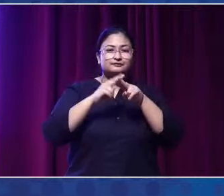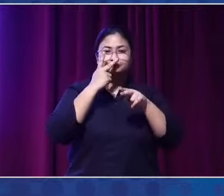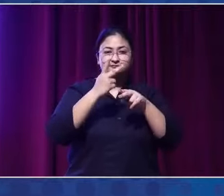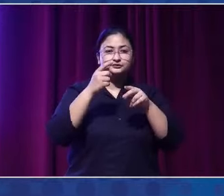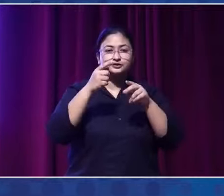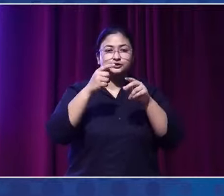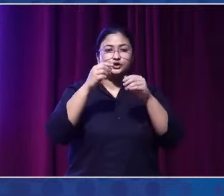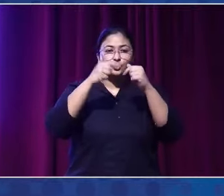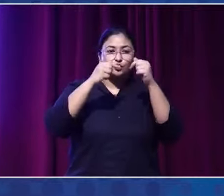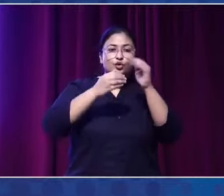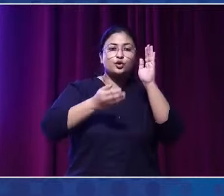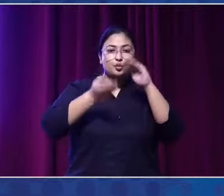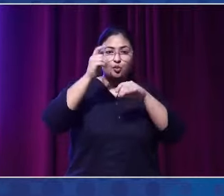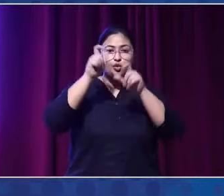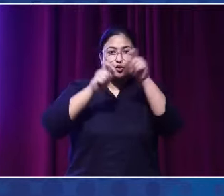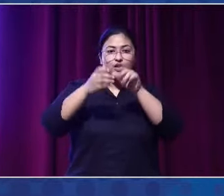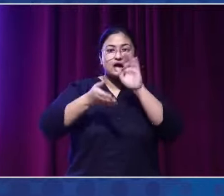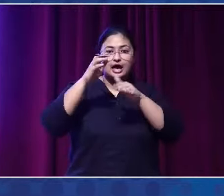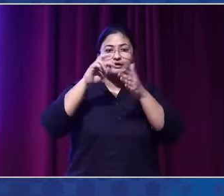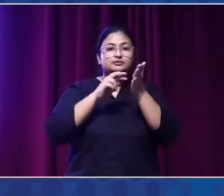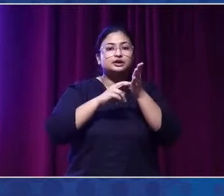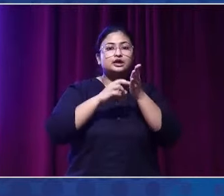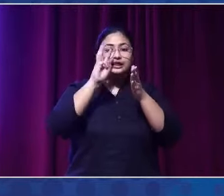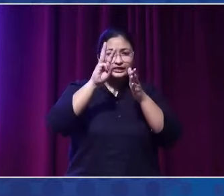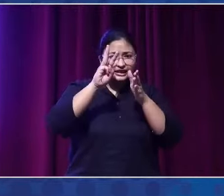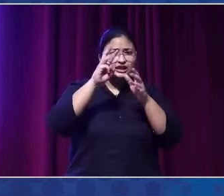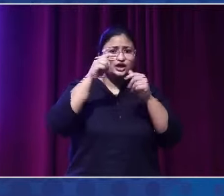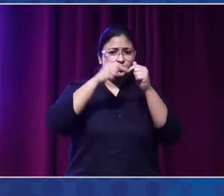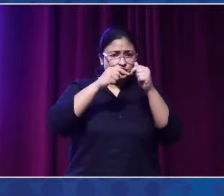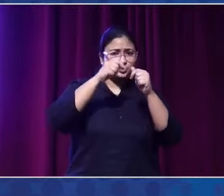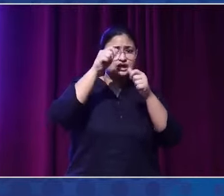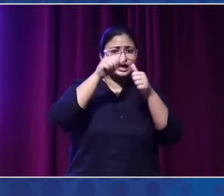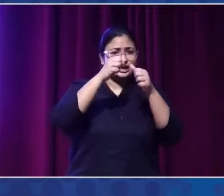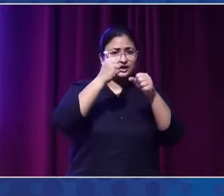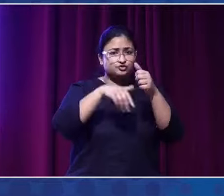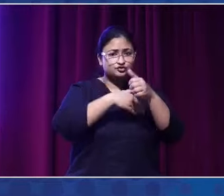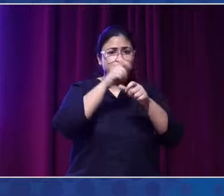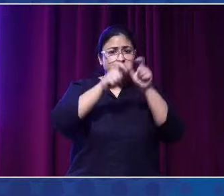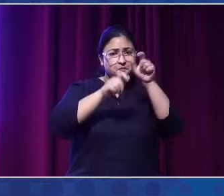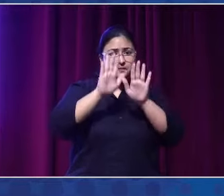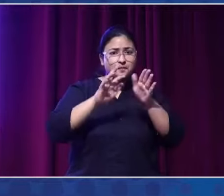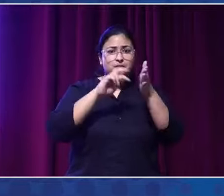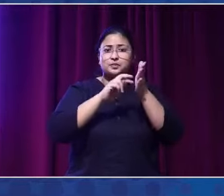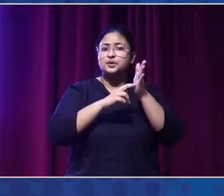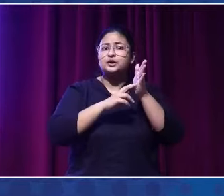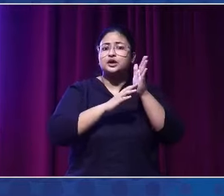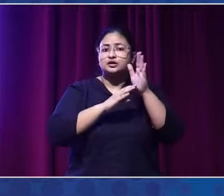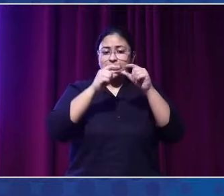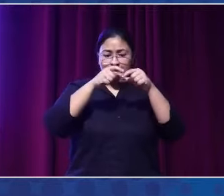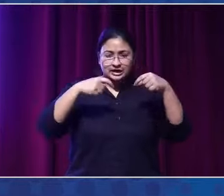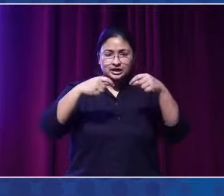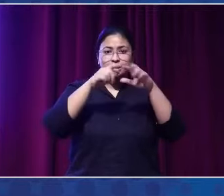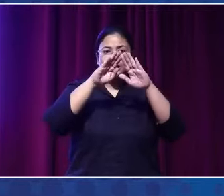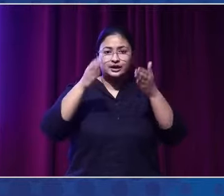पोलिंग एजेंट्स होंगे तो बाहर पोलिंग एजेंट्स. 10.5 लाख बूथ पे 3 भी अगर पोलिंग एजेंट्स हम एक काउंटिंग सेंटर में मान लें उसके हिसाब से हर टेबल पे, तो करीब